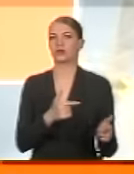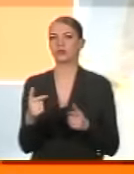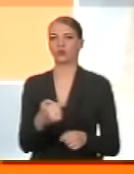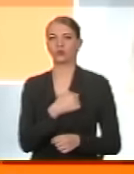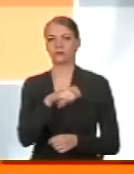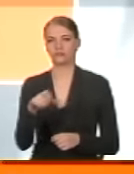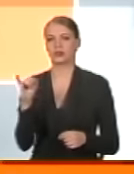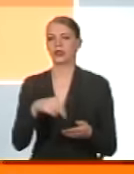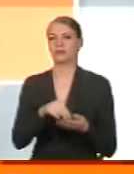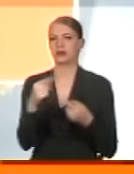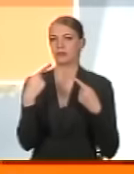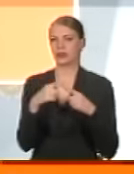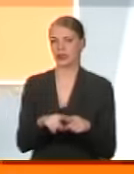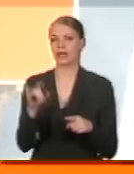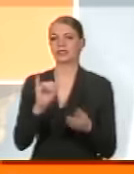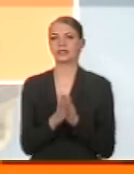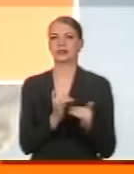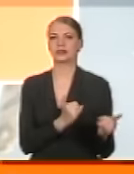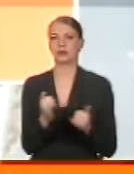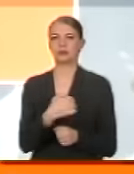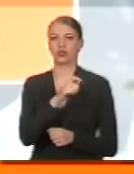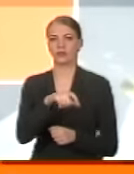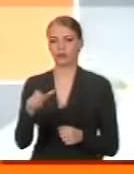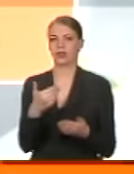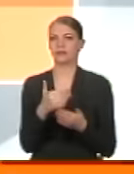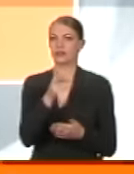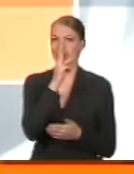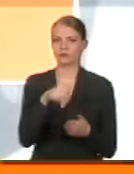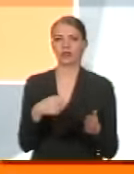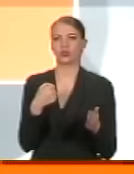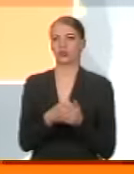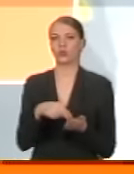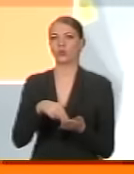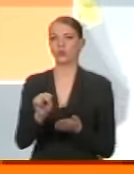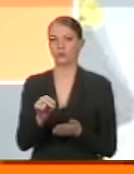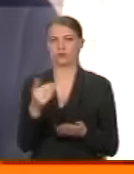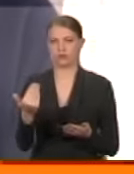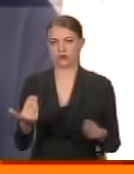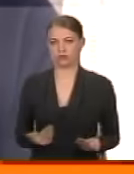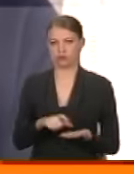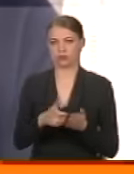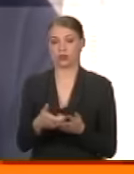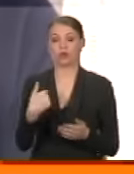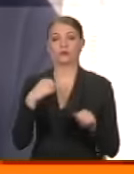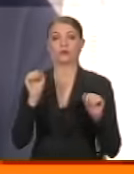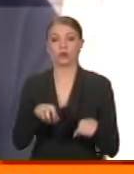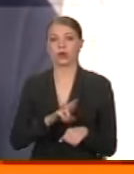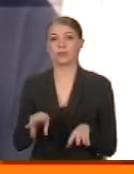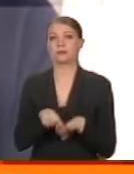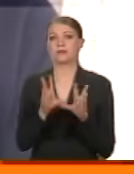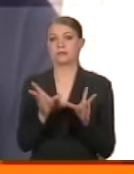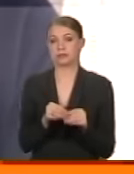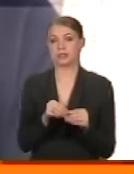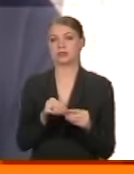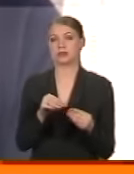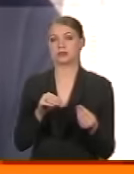підготовка війська, і придбання техніки, і забезпечення вояків – від зарплати до купівлі їм житла. Ми могли б, в принципі,